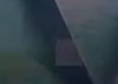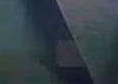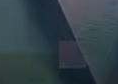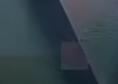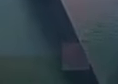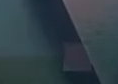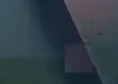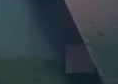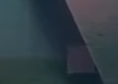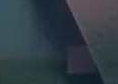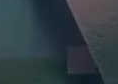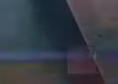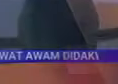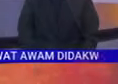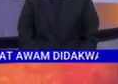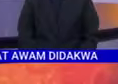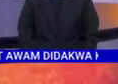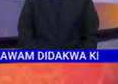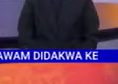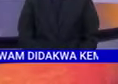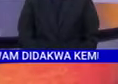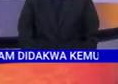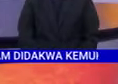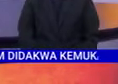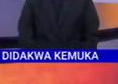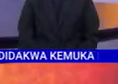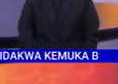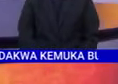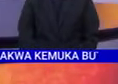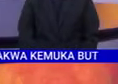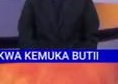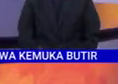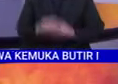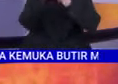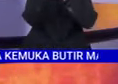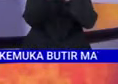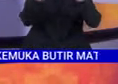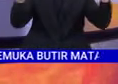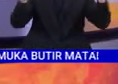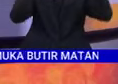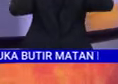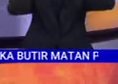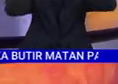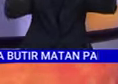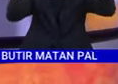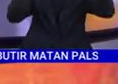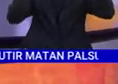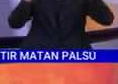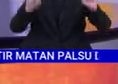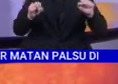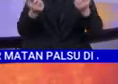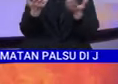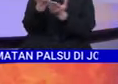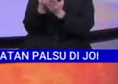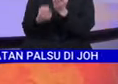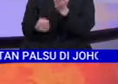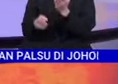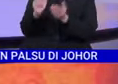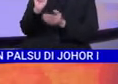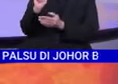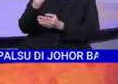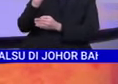minyak minyak susulan pengumuman Belanda menteri membenarkan pencarian kumpulan Wang